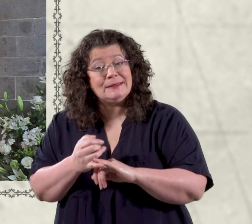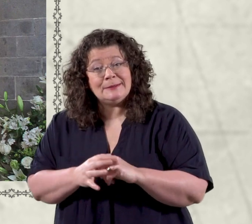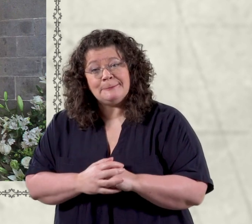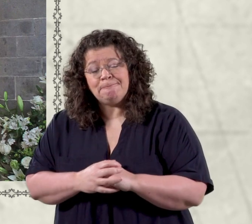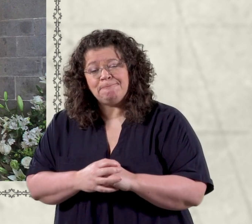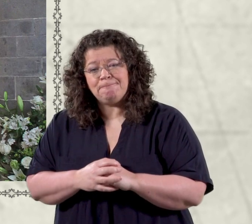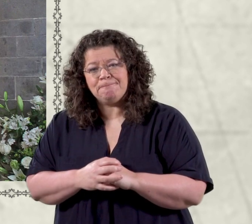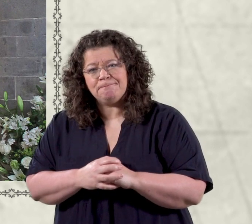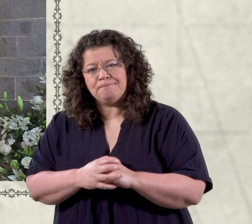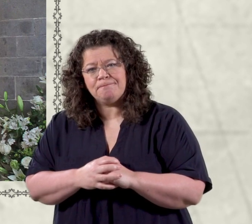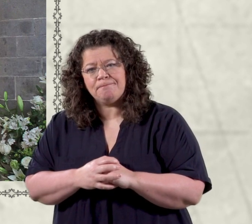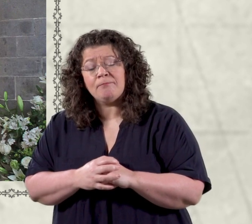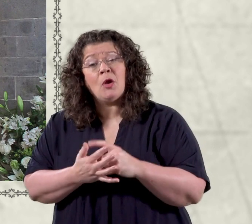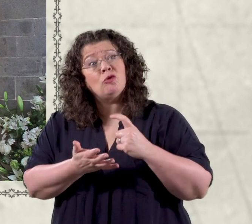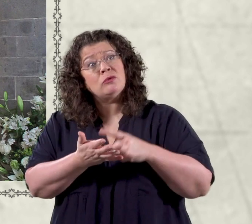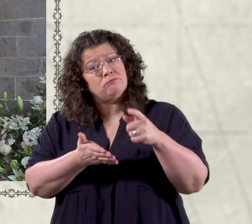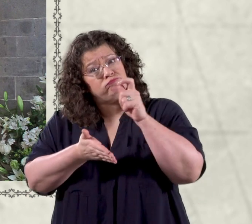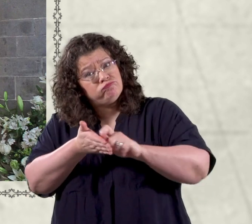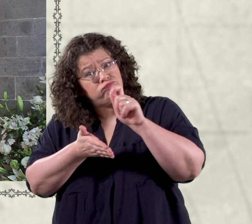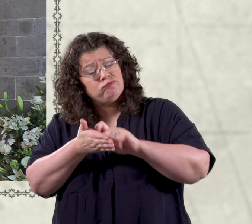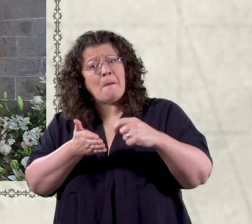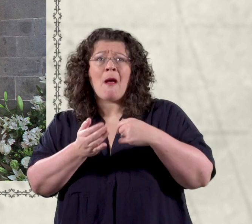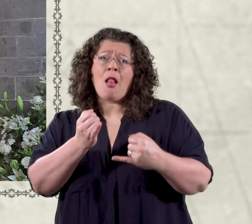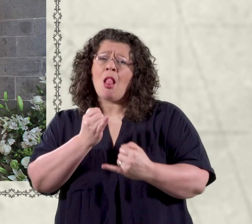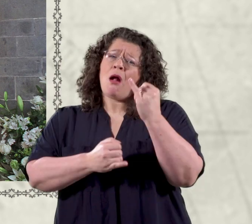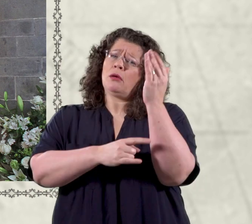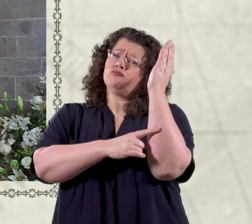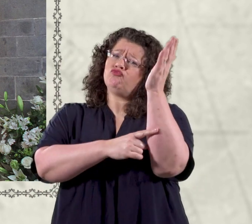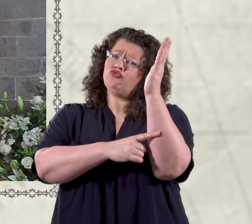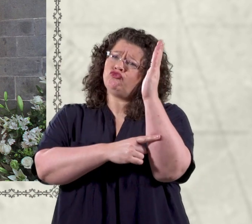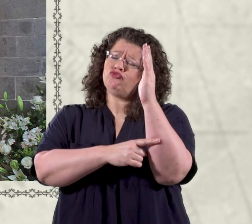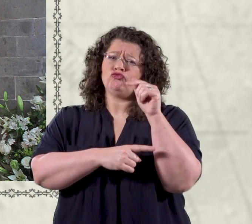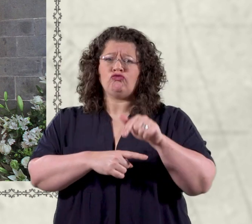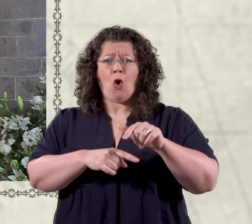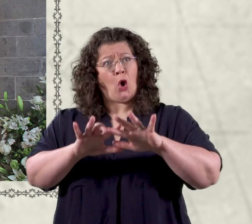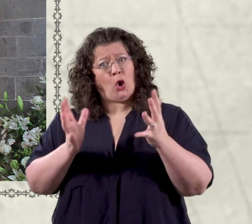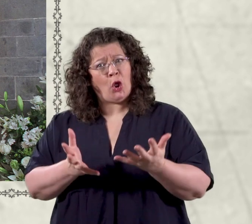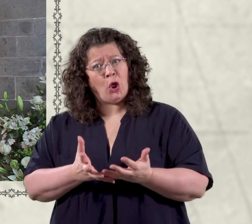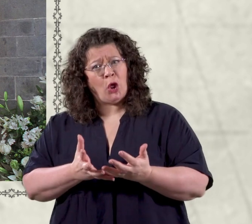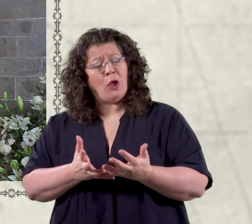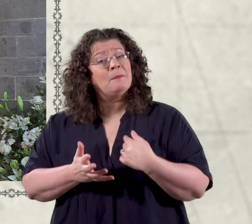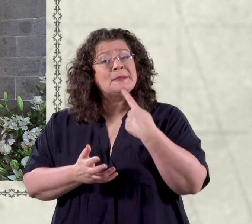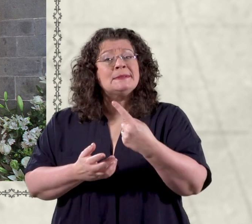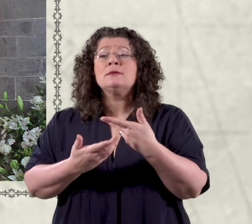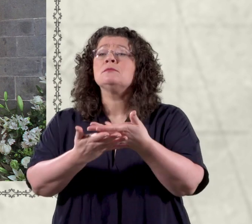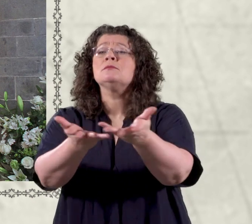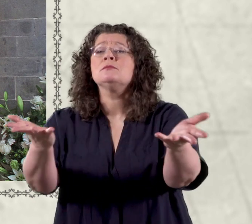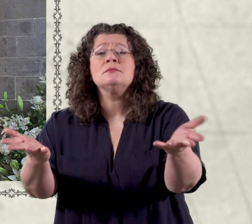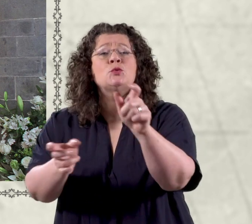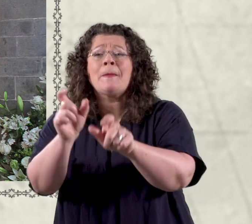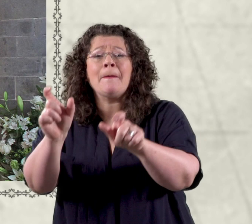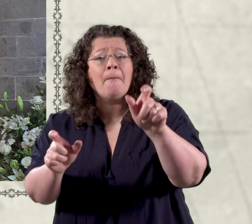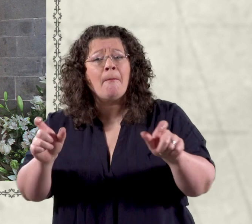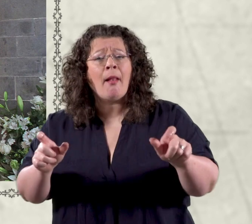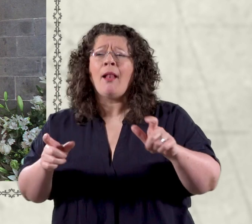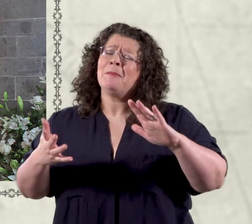Mae rhygyfarch hefyd yn sôn am fy mhregeth olaf. Dyna pryd dwedes i, arglwyddi, frodyr